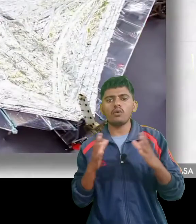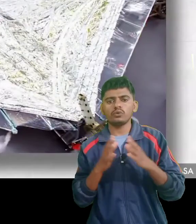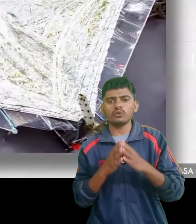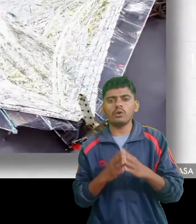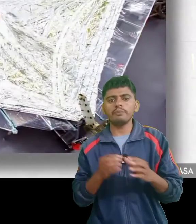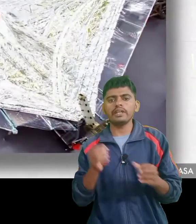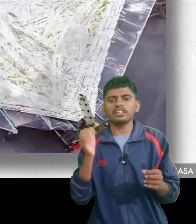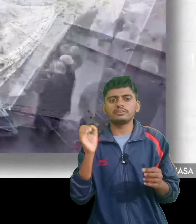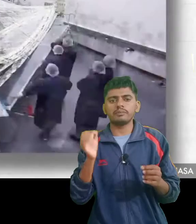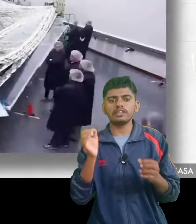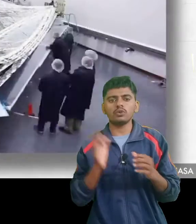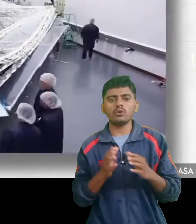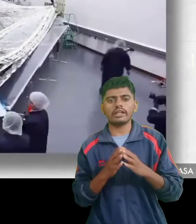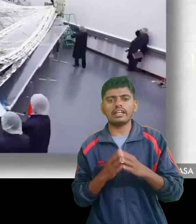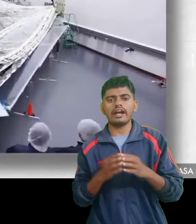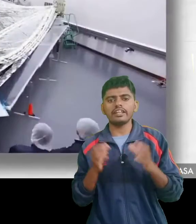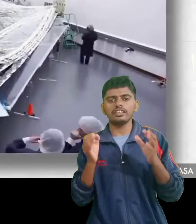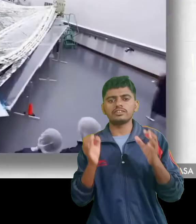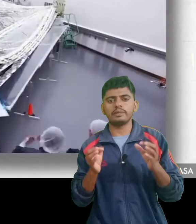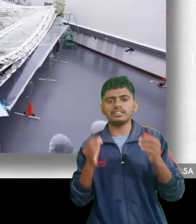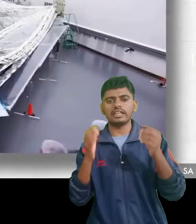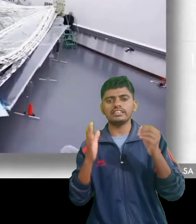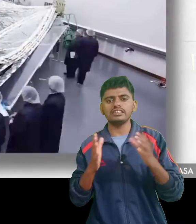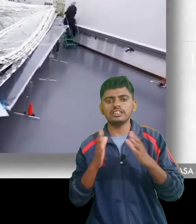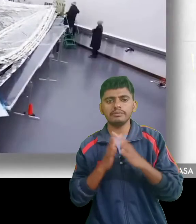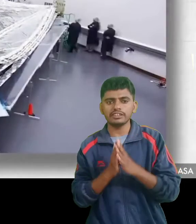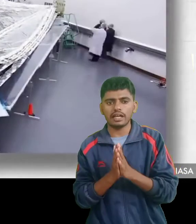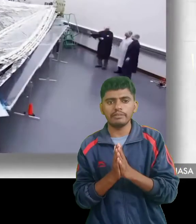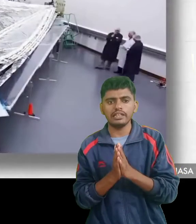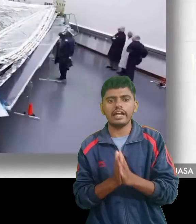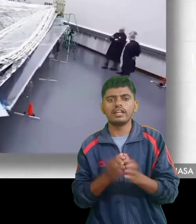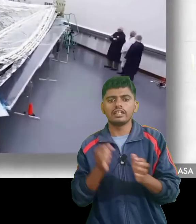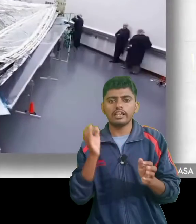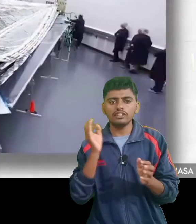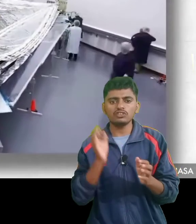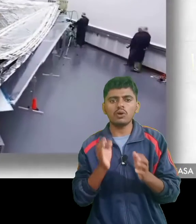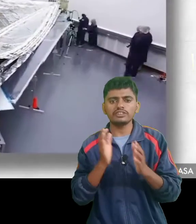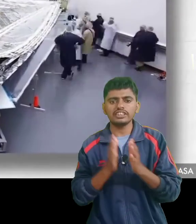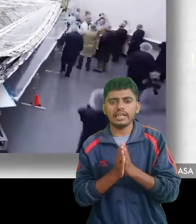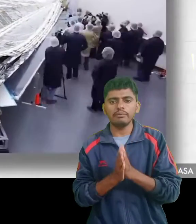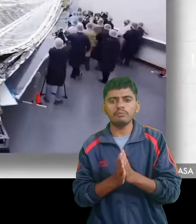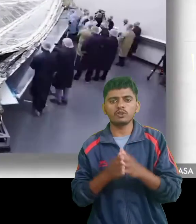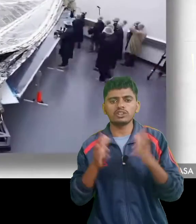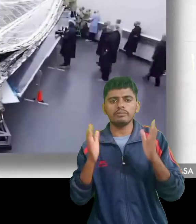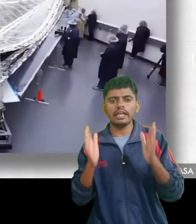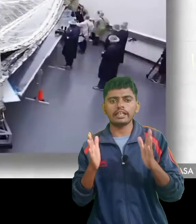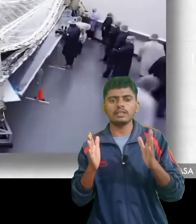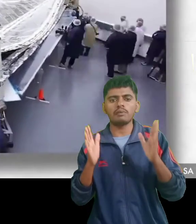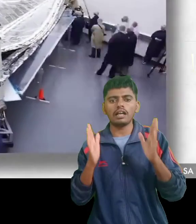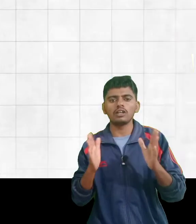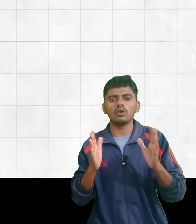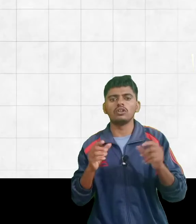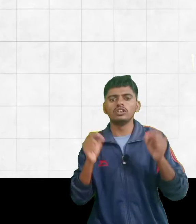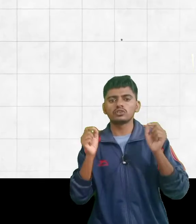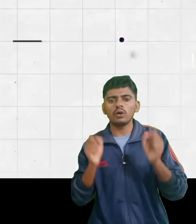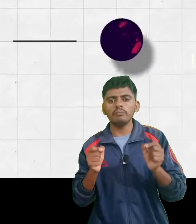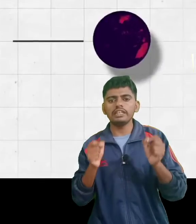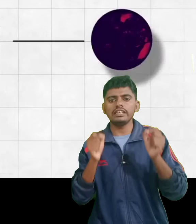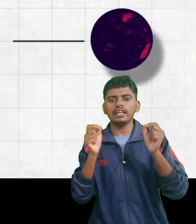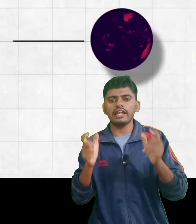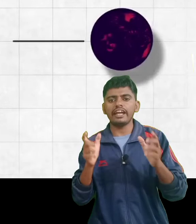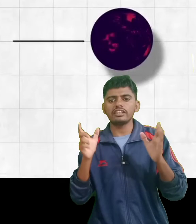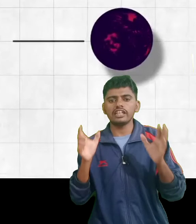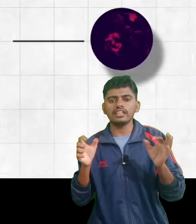के अलावा यूरोपियन स्पेस और कनाडियन स्पेस एजेंसी भी शामिल है। टेलीस्कोप से यह भी पॉसिबल है कि मान लो